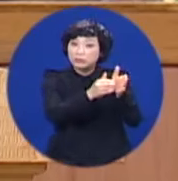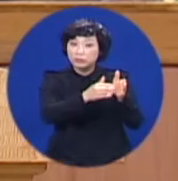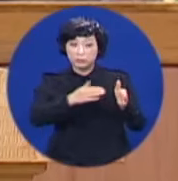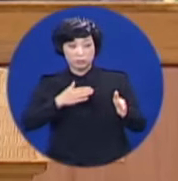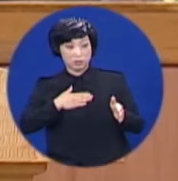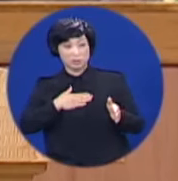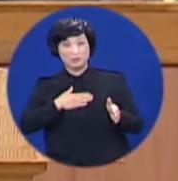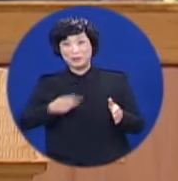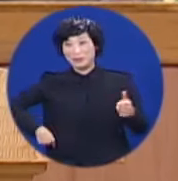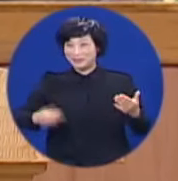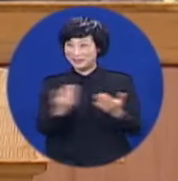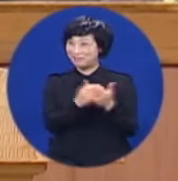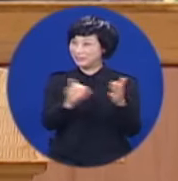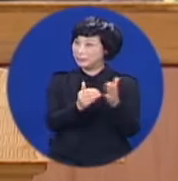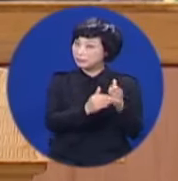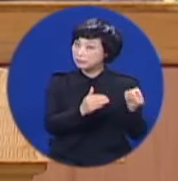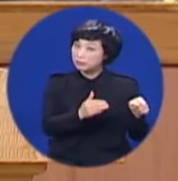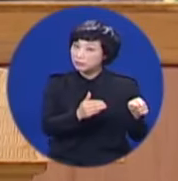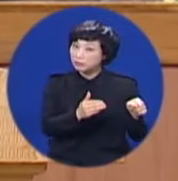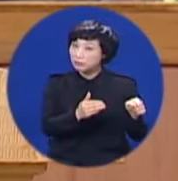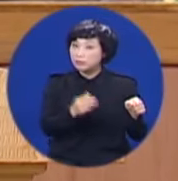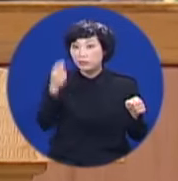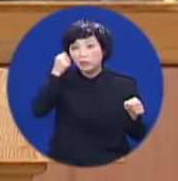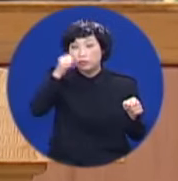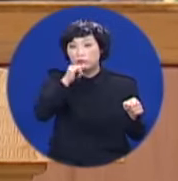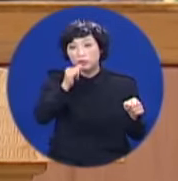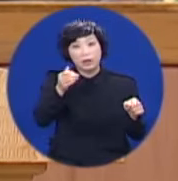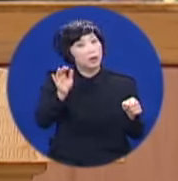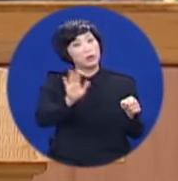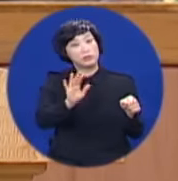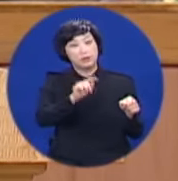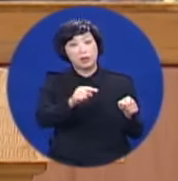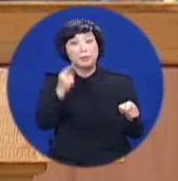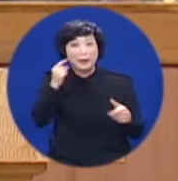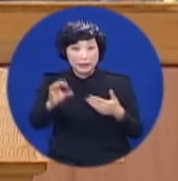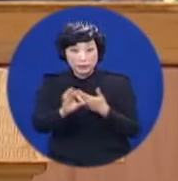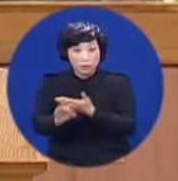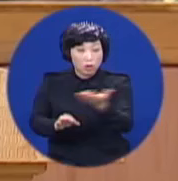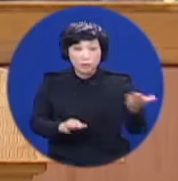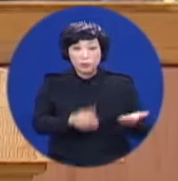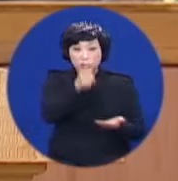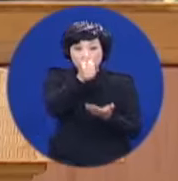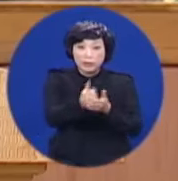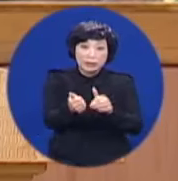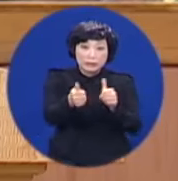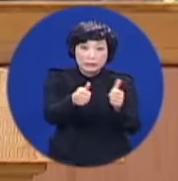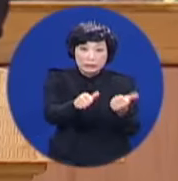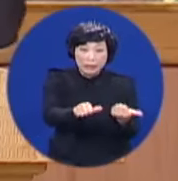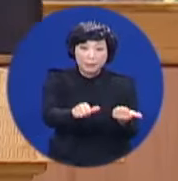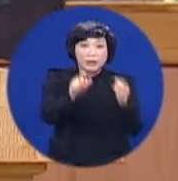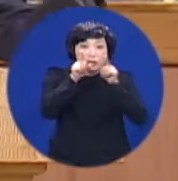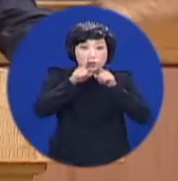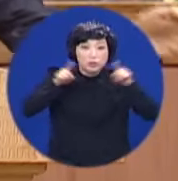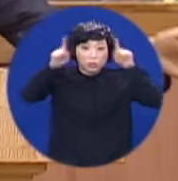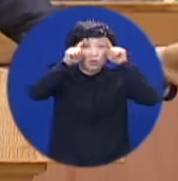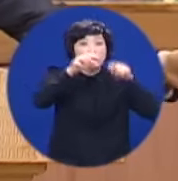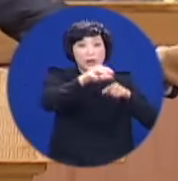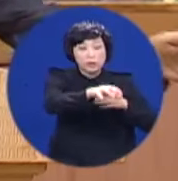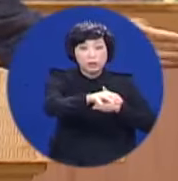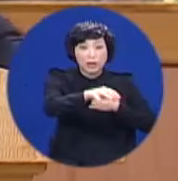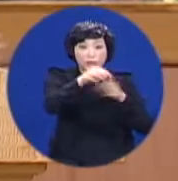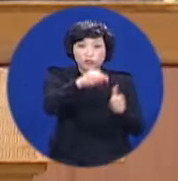나는 회개하면 끝이다. 그런데 만약에 죄와 사망과